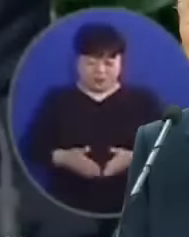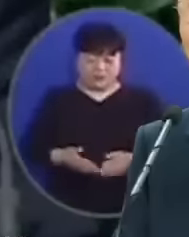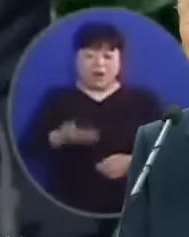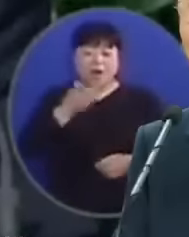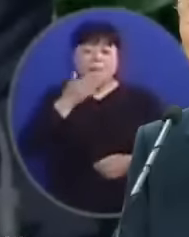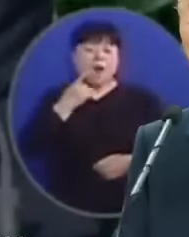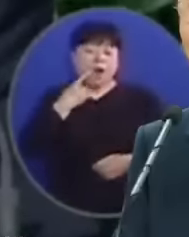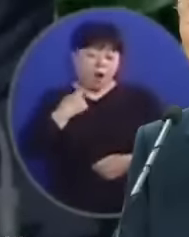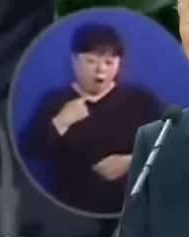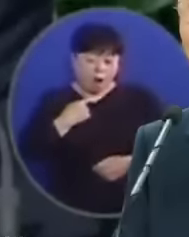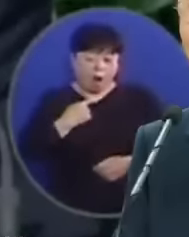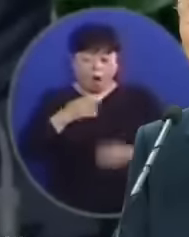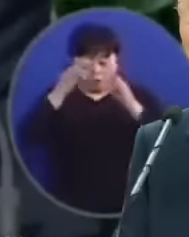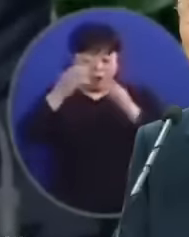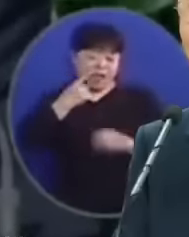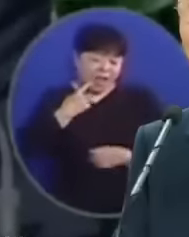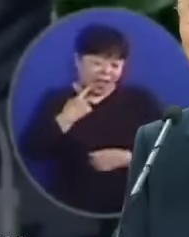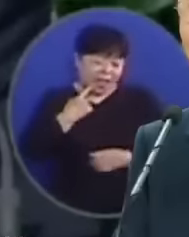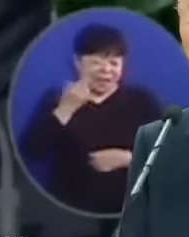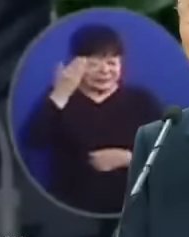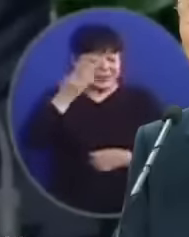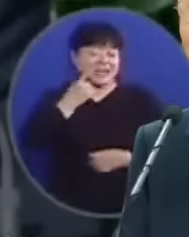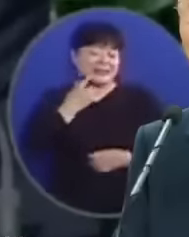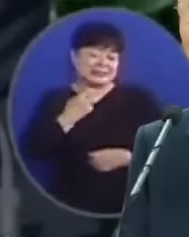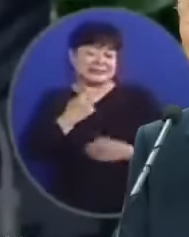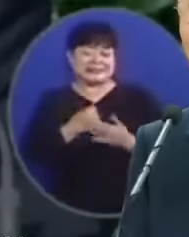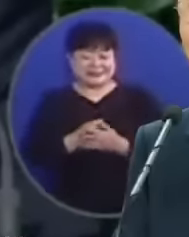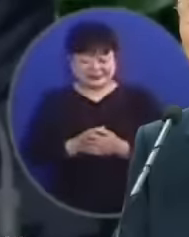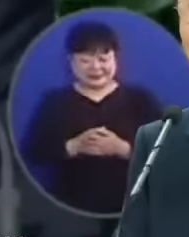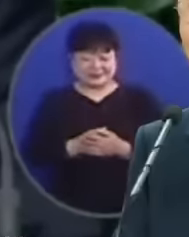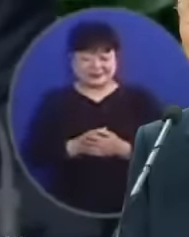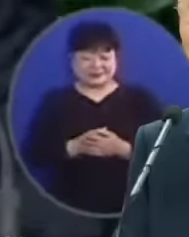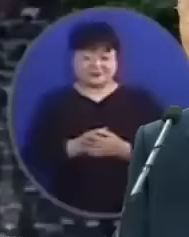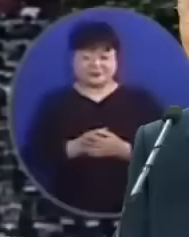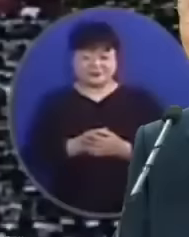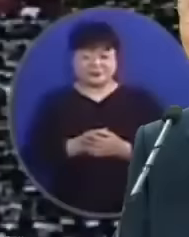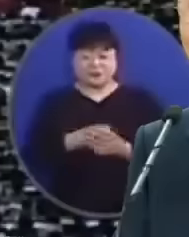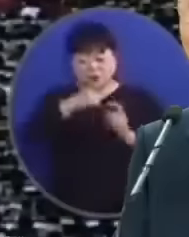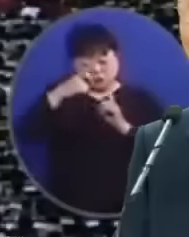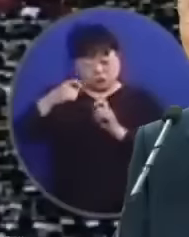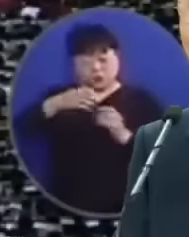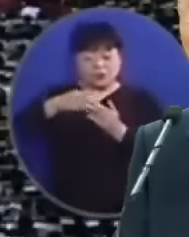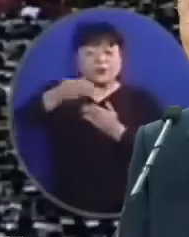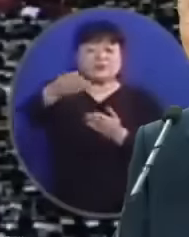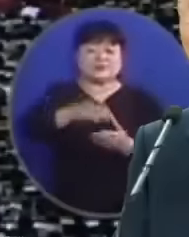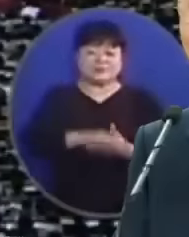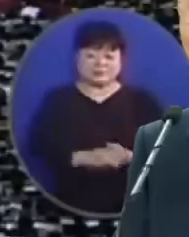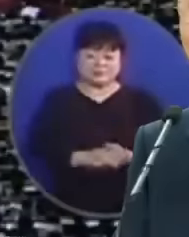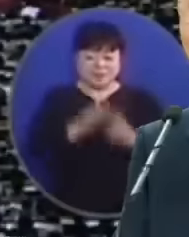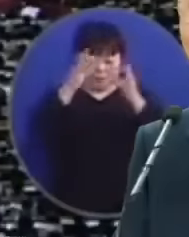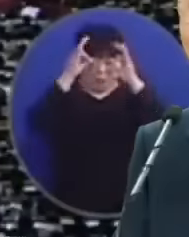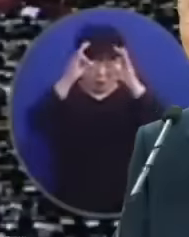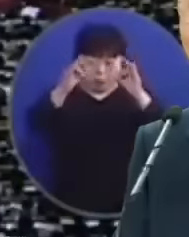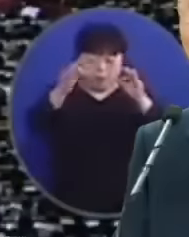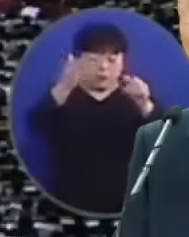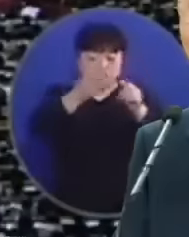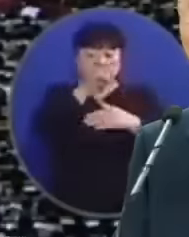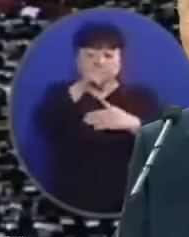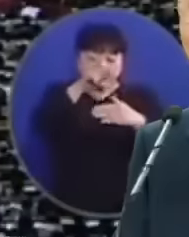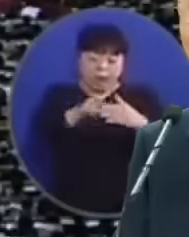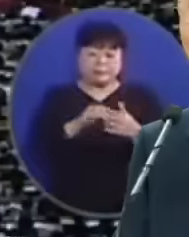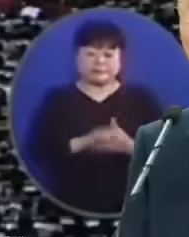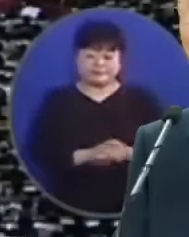먹음직하고 보암직하고 지혜로운 어깨 탐스럽게 보이도록 인도를 해준 것입니다. 바라봄이 가져온 마음의